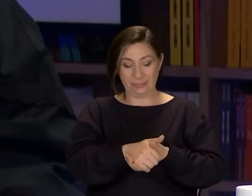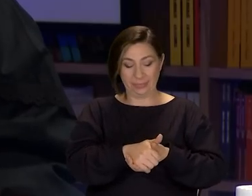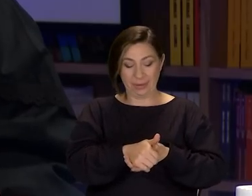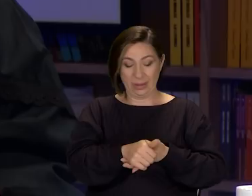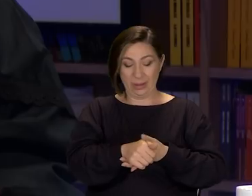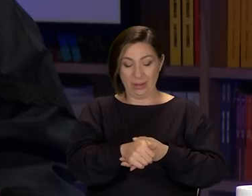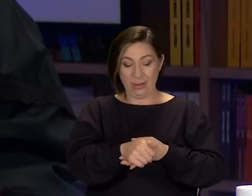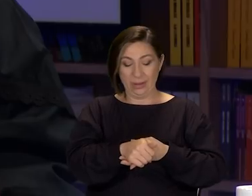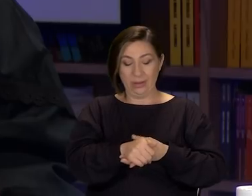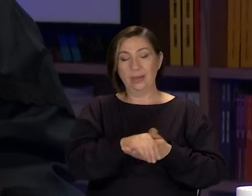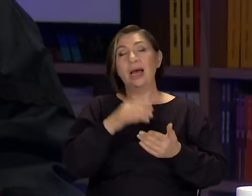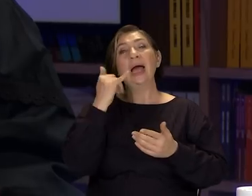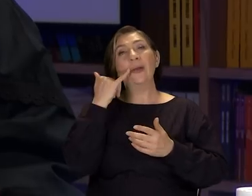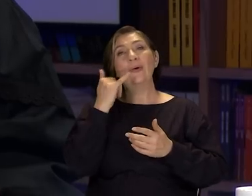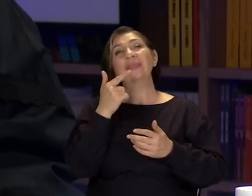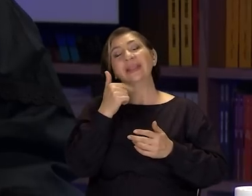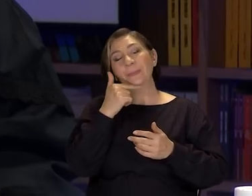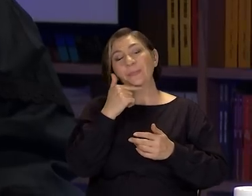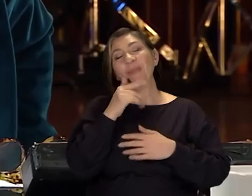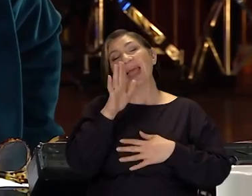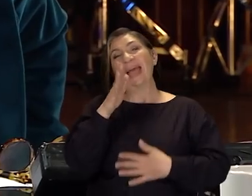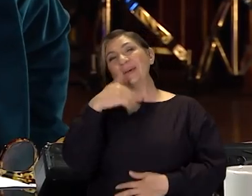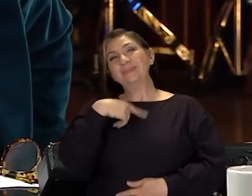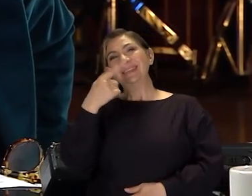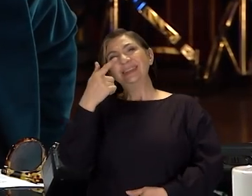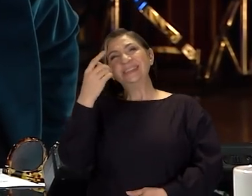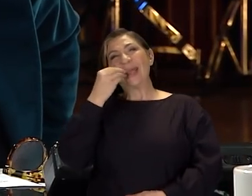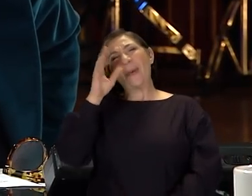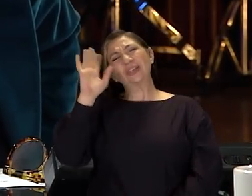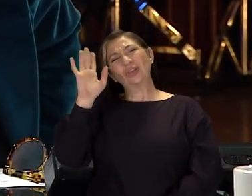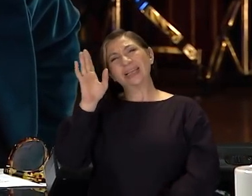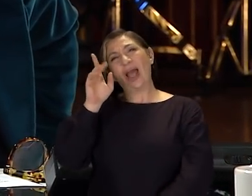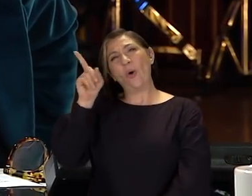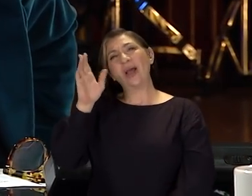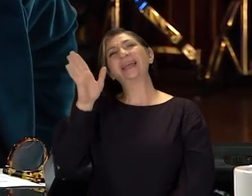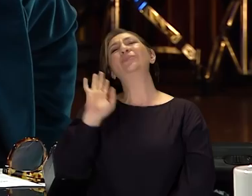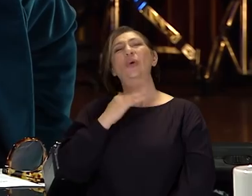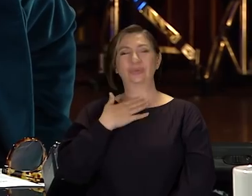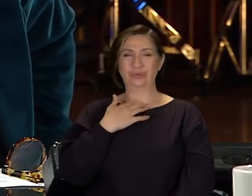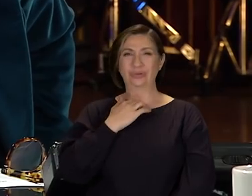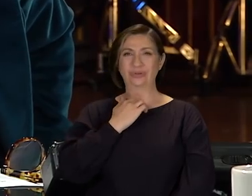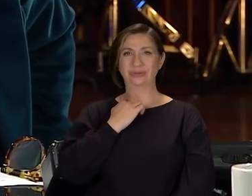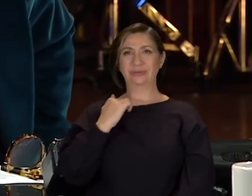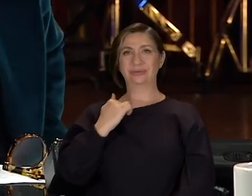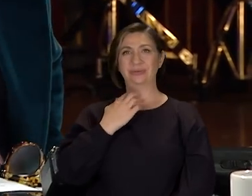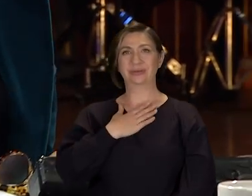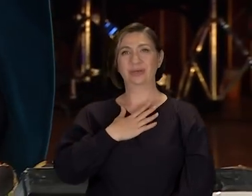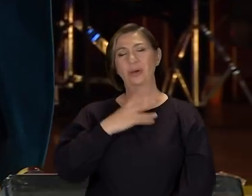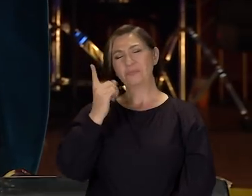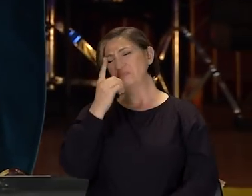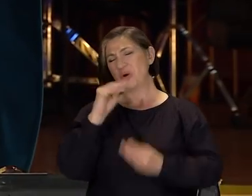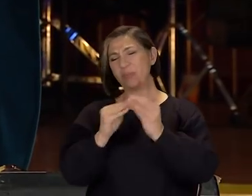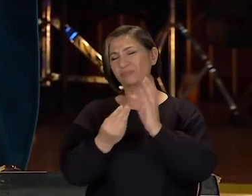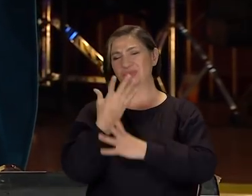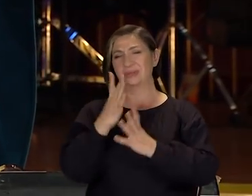Yani diyorsun ki alo tatlım hani şeye gidiyorduk ya oraya gitmiyoruz. Şu oldu bu